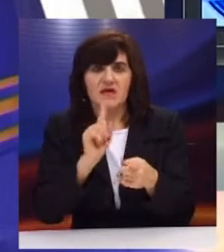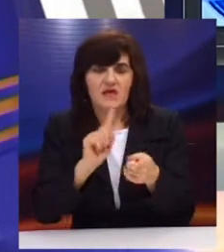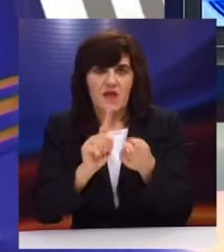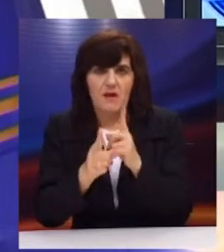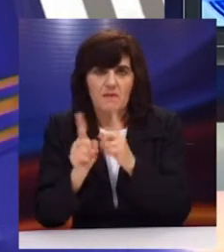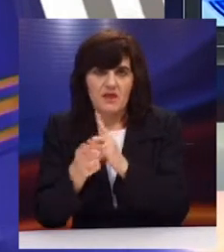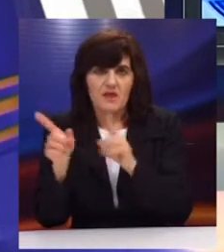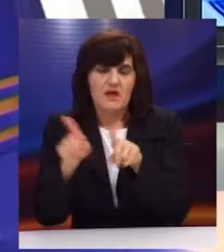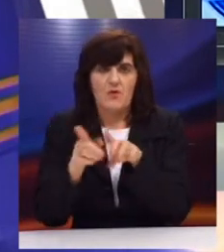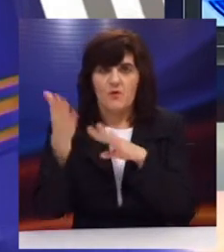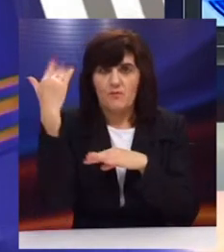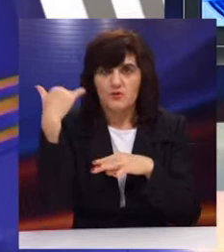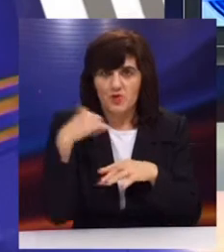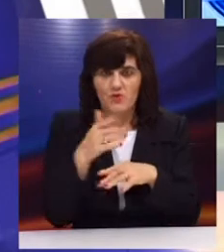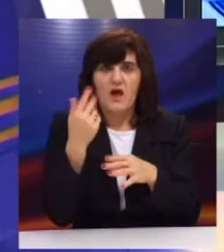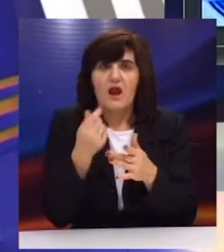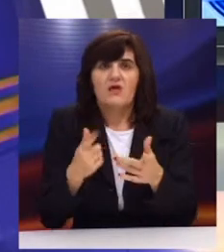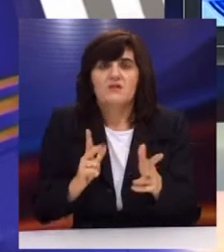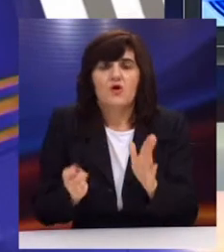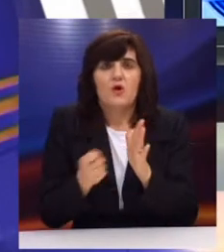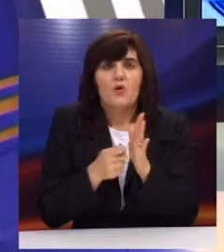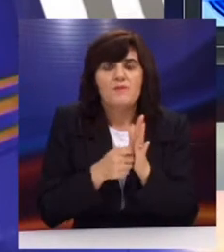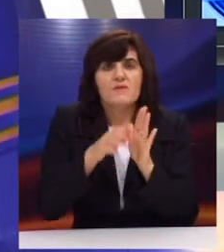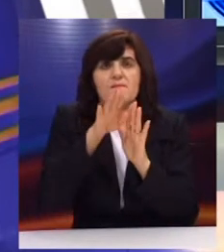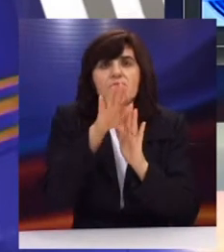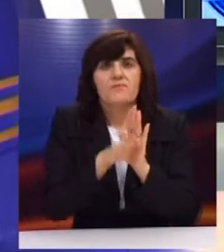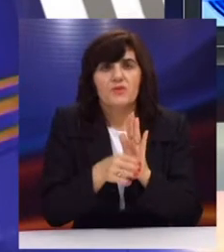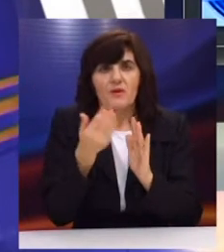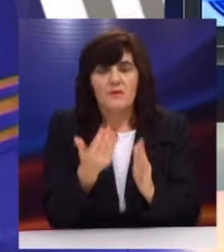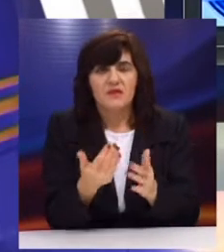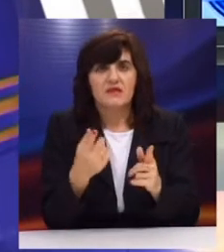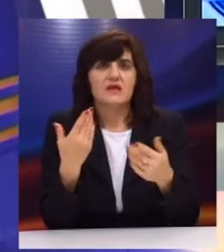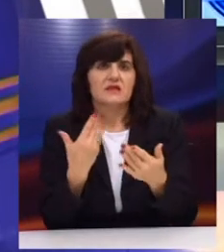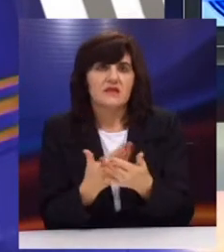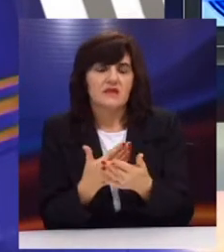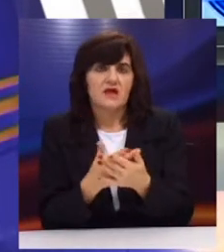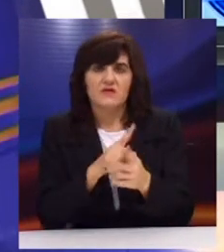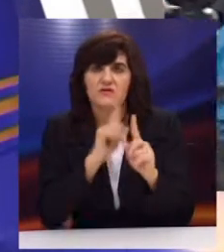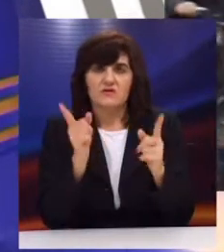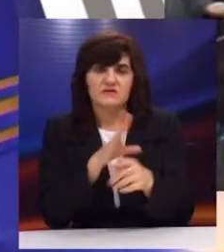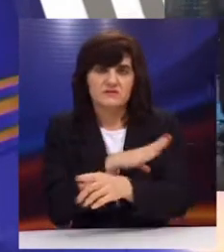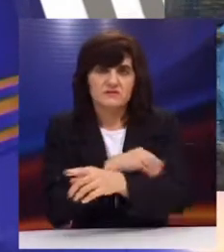za razliku od prošle godine, ali je kupovna moć građana još manja, pa samim tim ni prodaja nije zavidna.